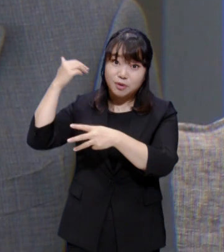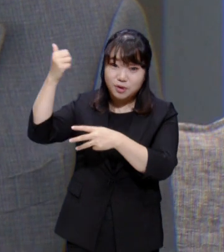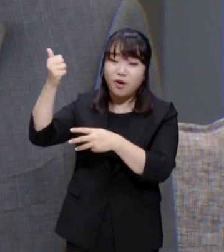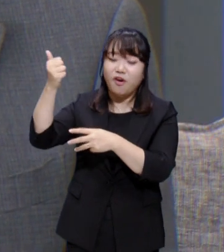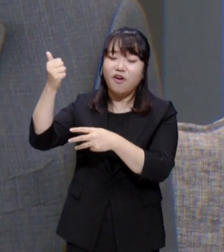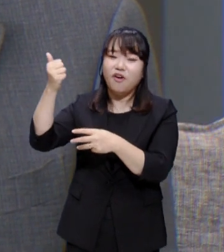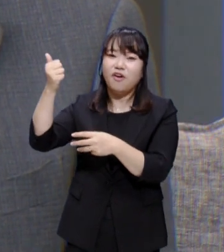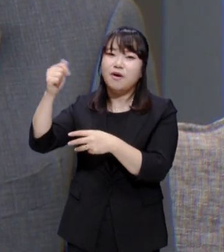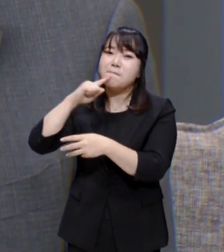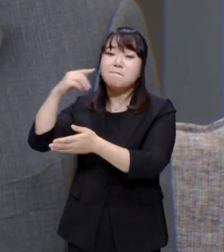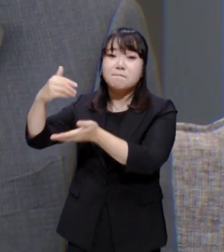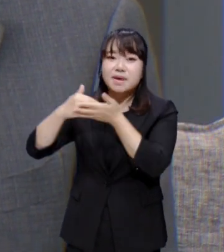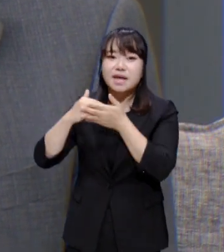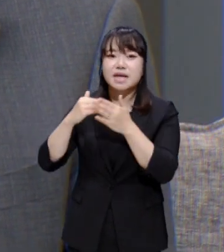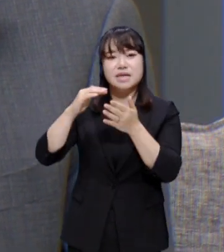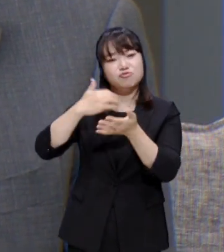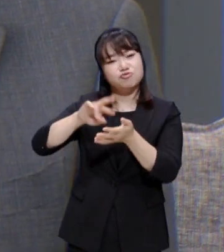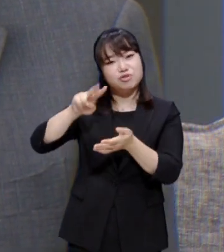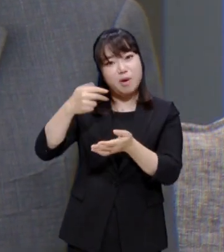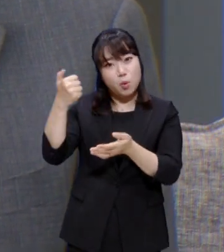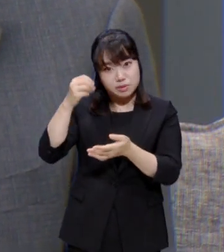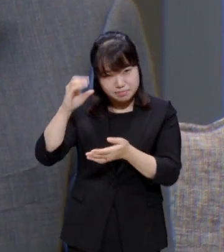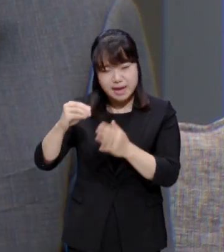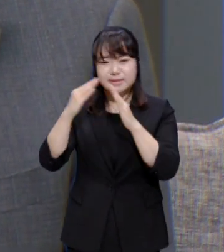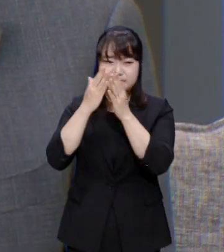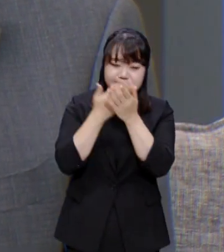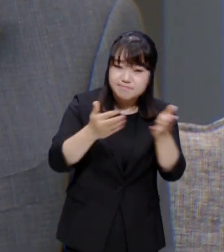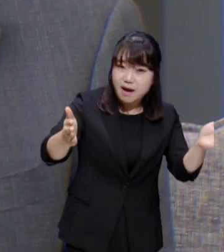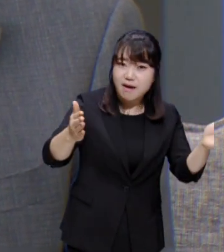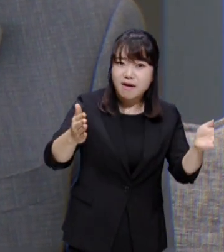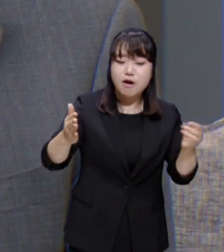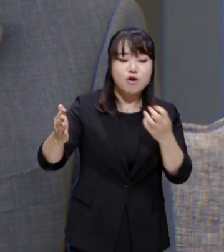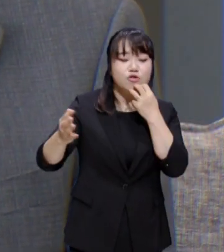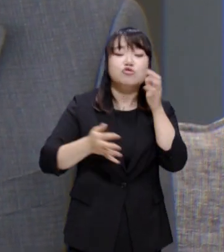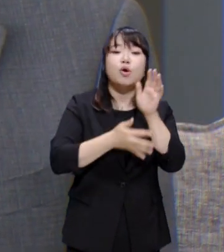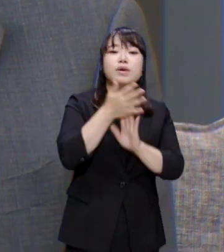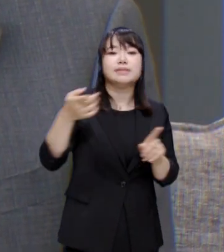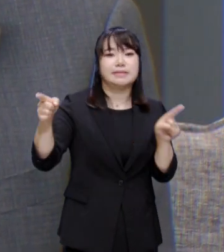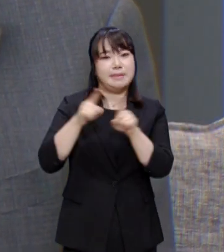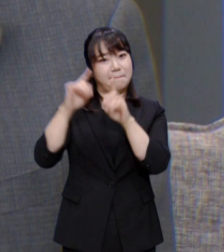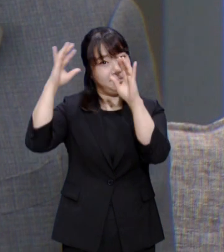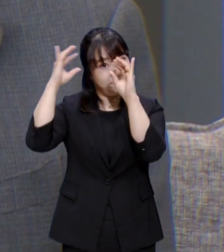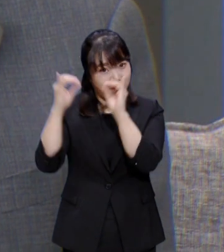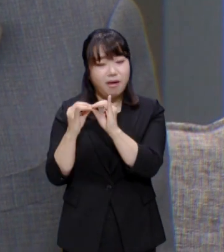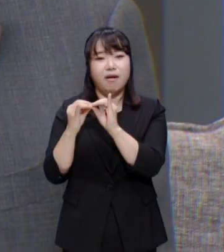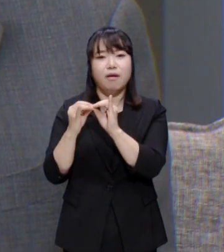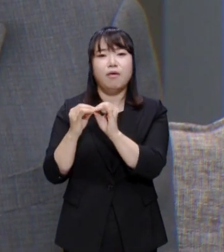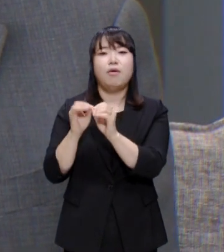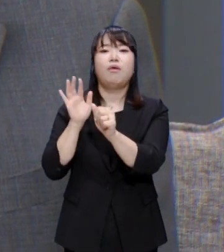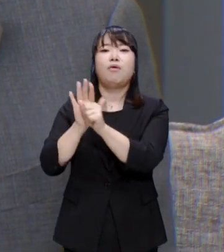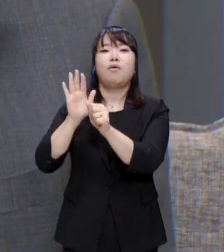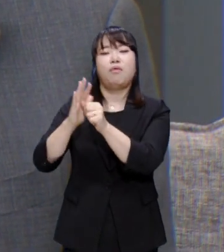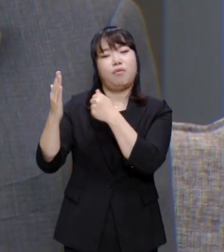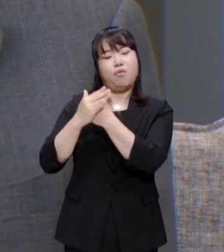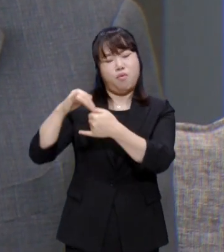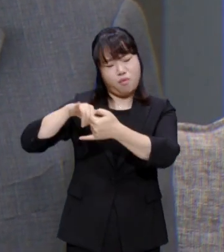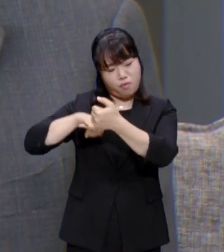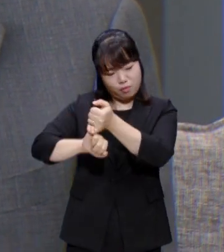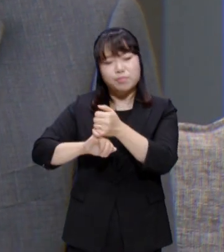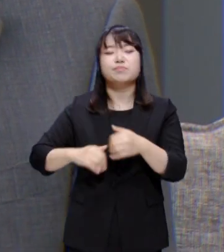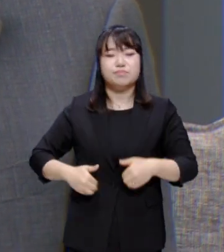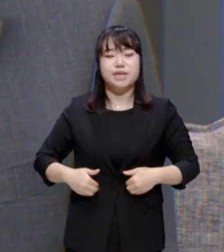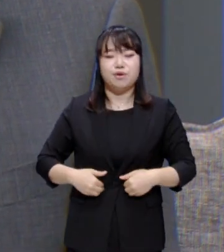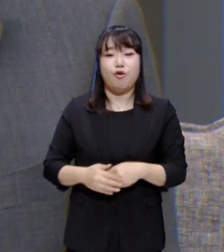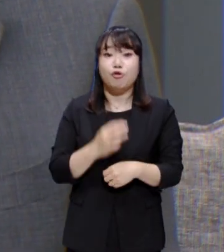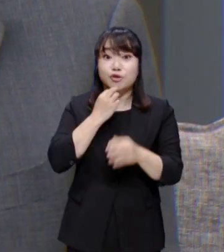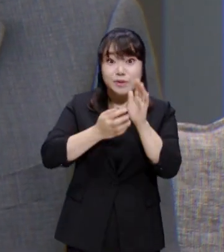호 주택 보급 거기에는 또 서울시와 같이 협의와 협력을 하지 않고서는 굉장히 어렵지 않겠습니까?